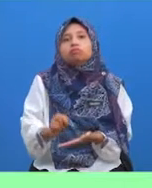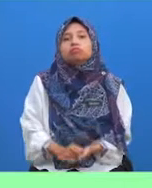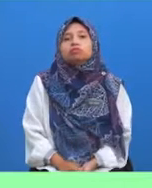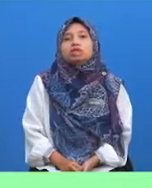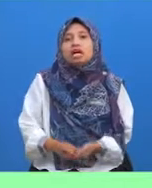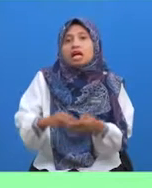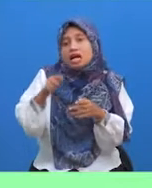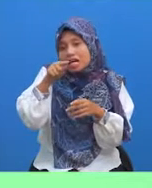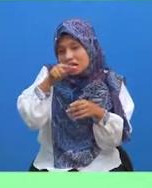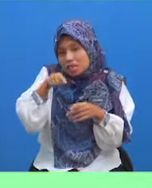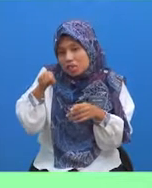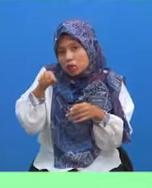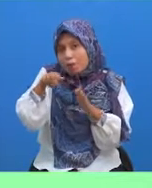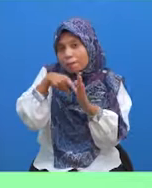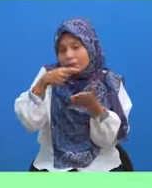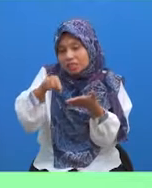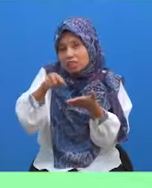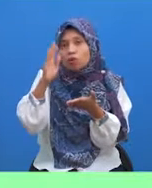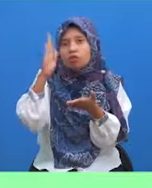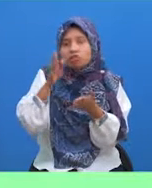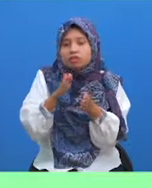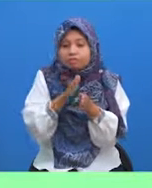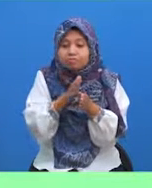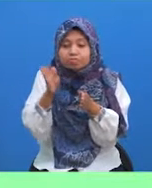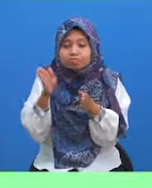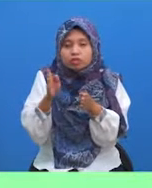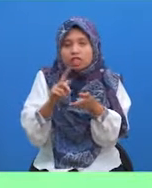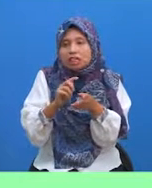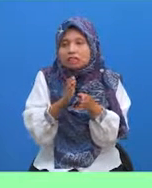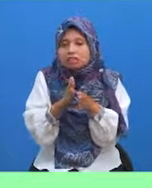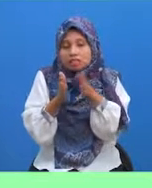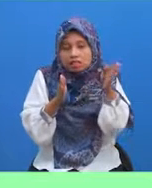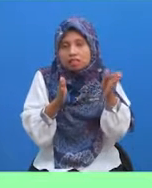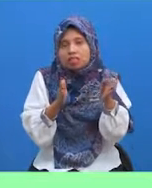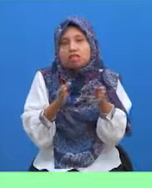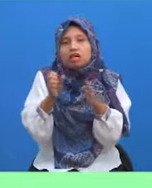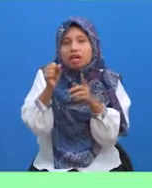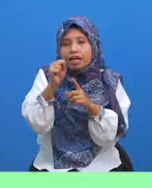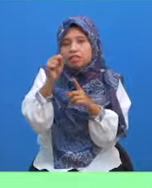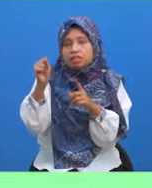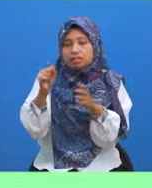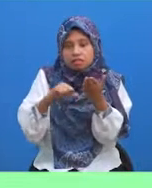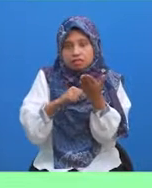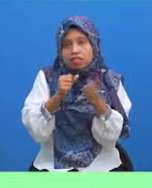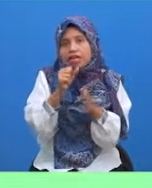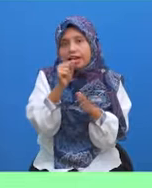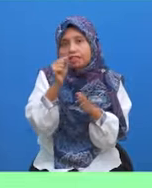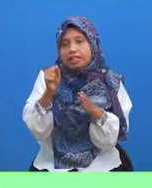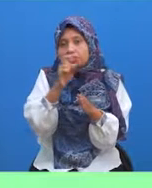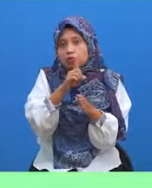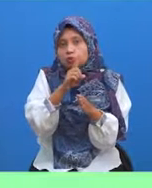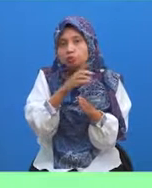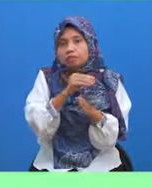keluk penawaran akan beralih ke kiri dari SS asal ke SS1 dan Club